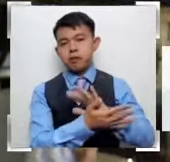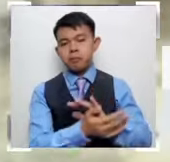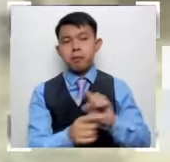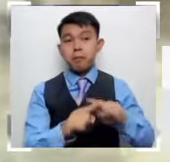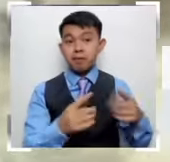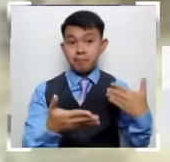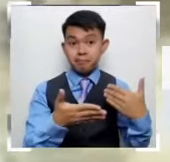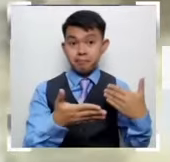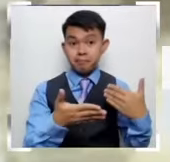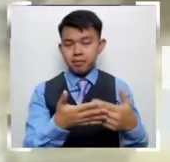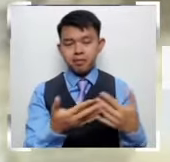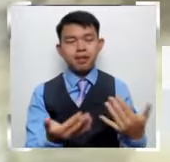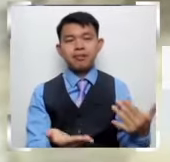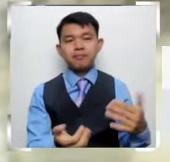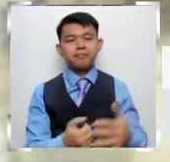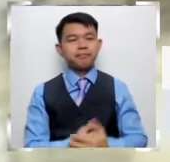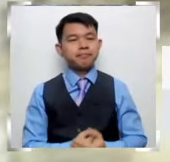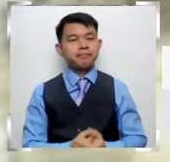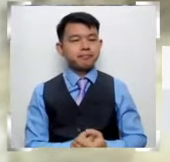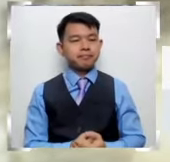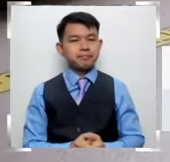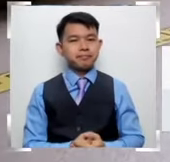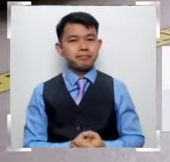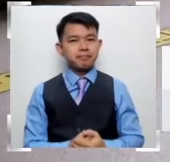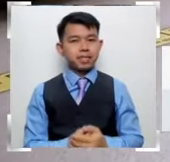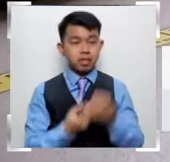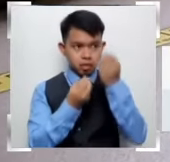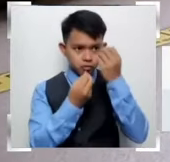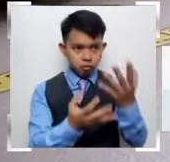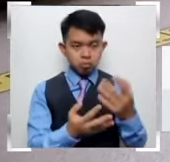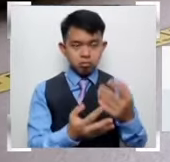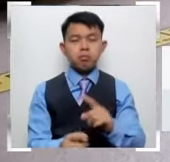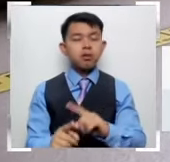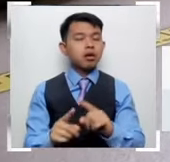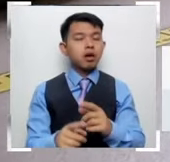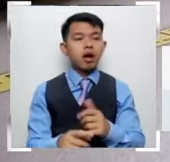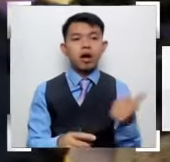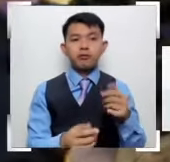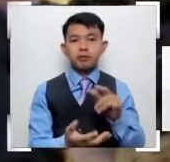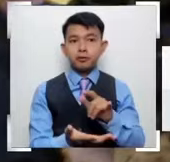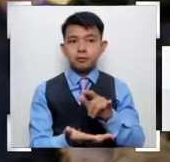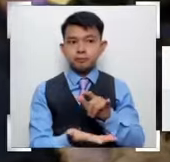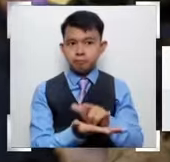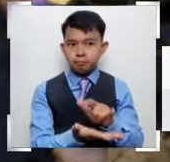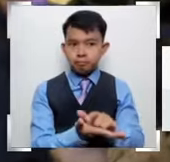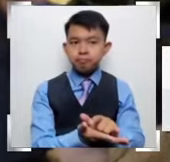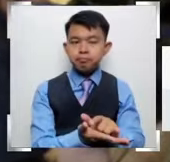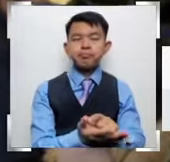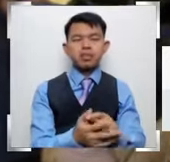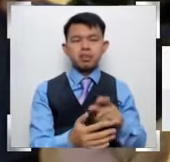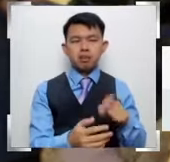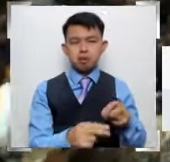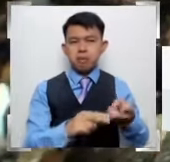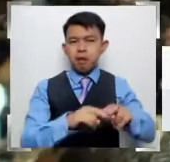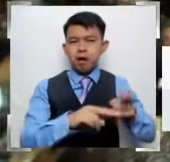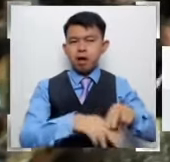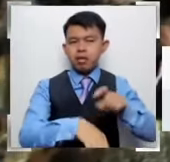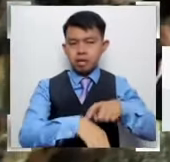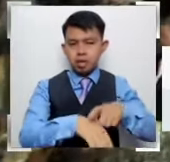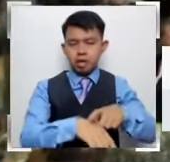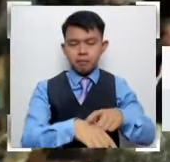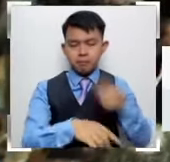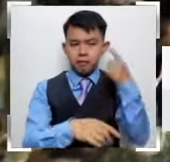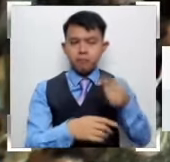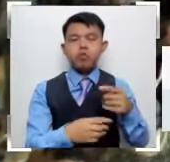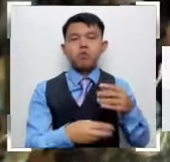biyahe. Inabisuhan din ng mga airline na mga pasahero na maglaan ng dagdag pang oras para sa pre-departure processes.